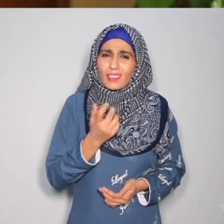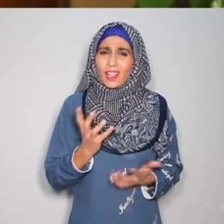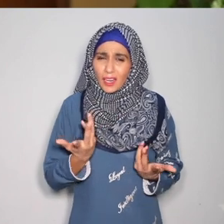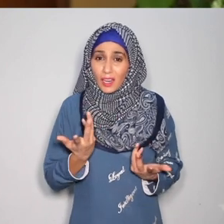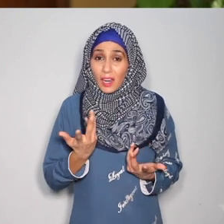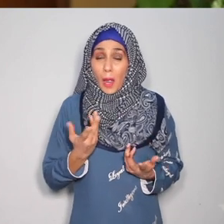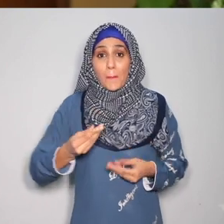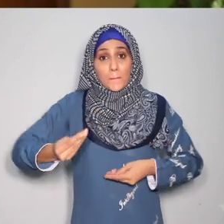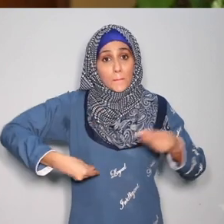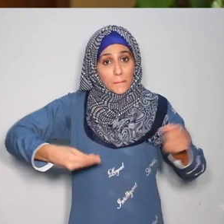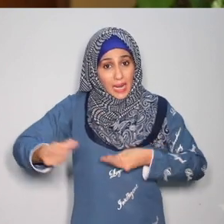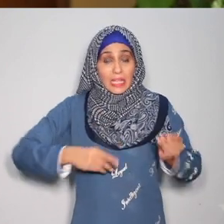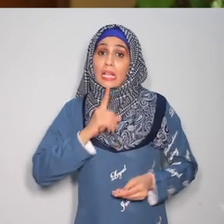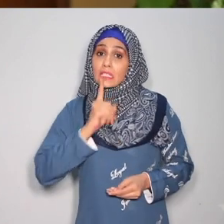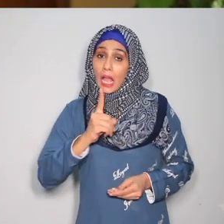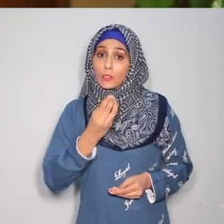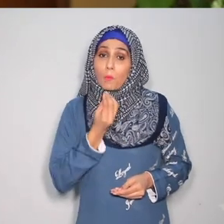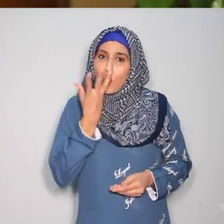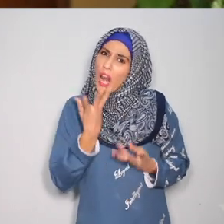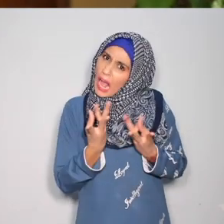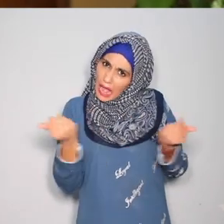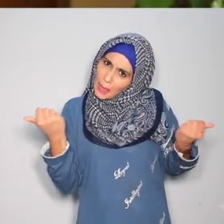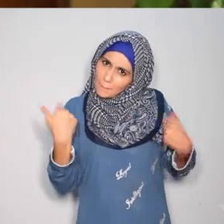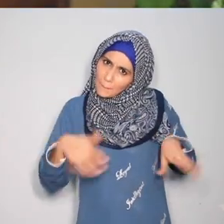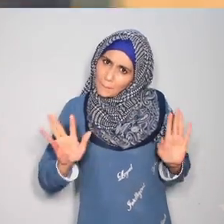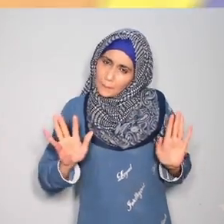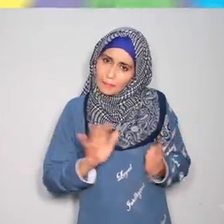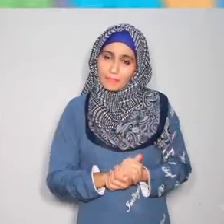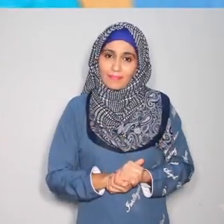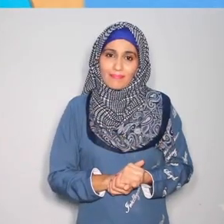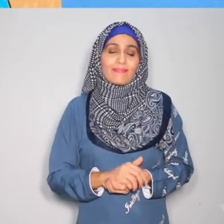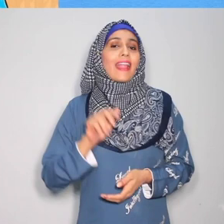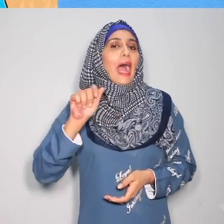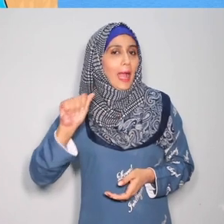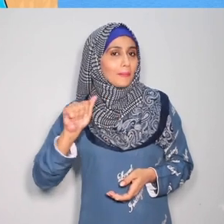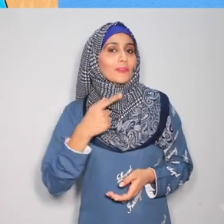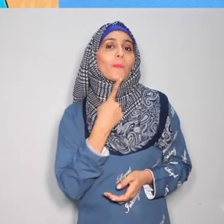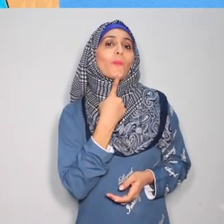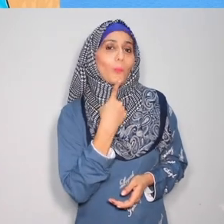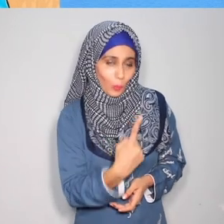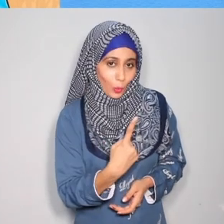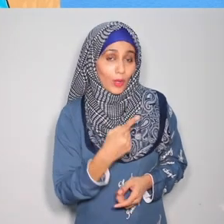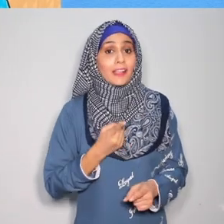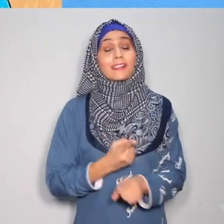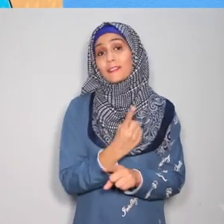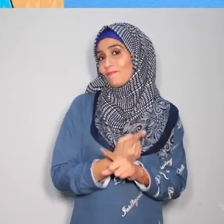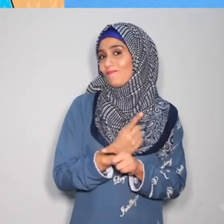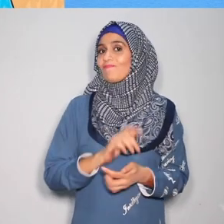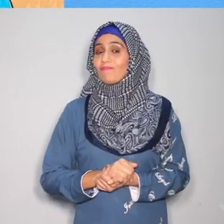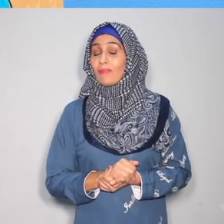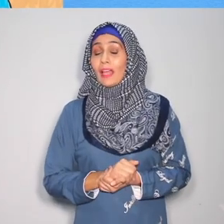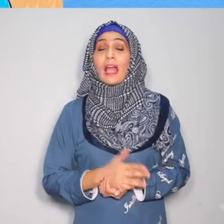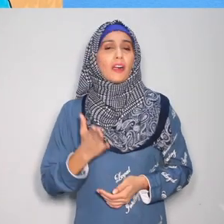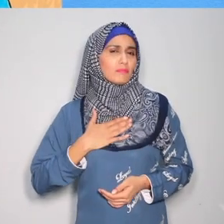क्या असली फूलों की कमी हो गई थी? अमजद ने राशिद को समझाते